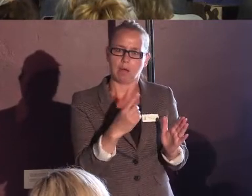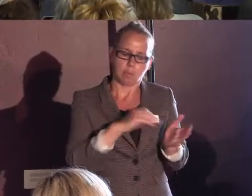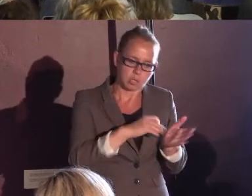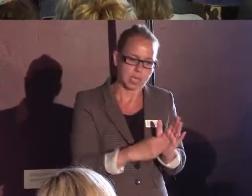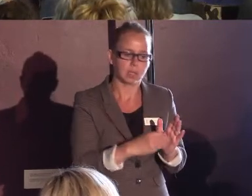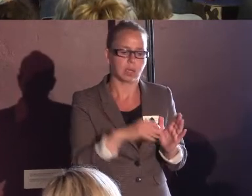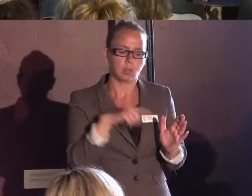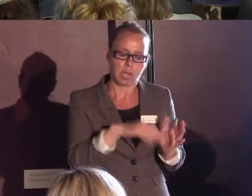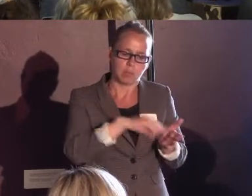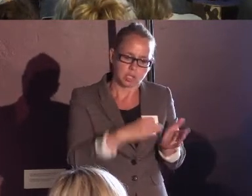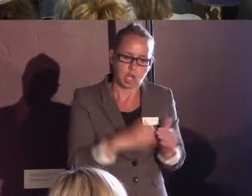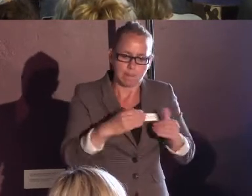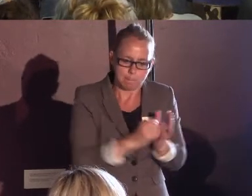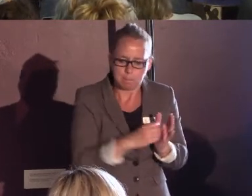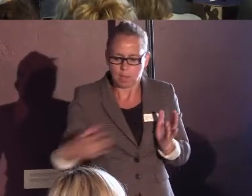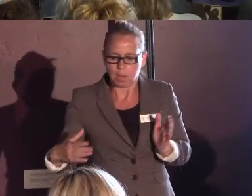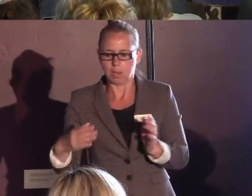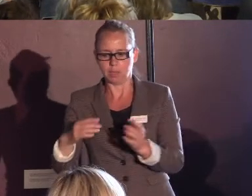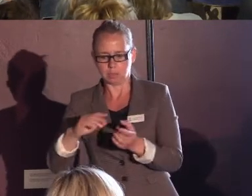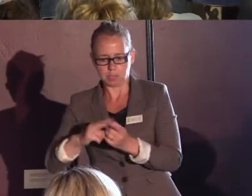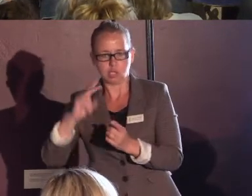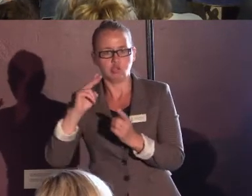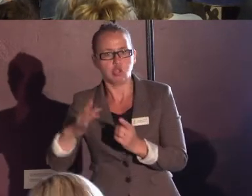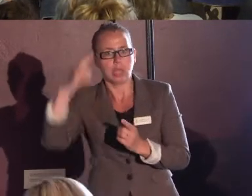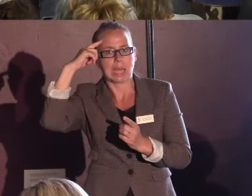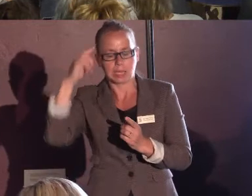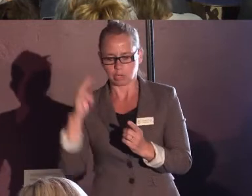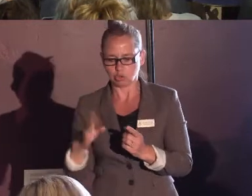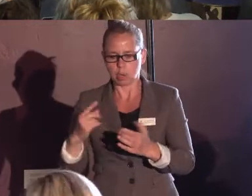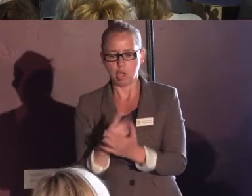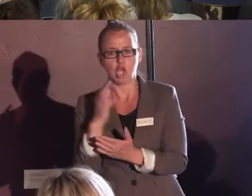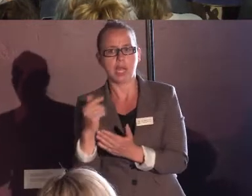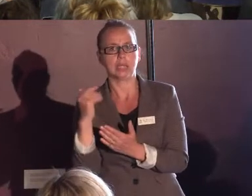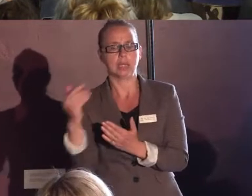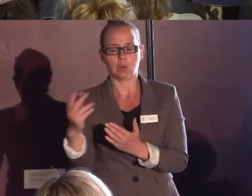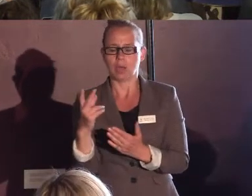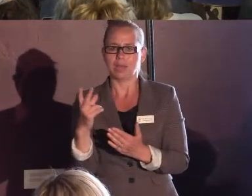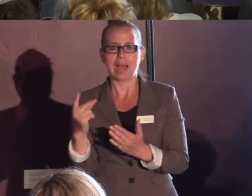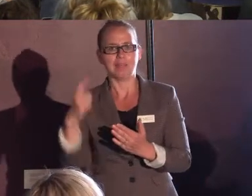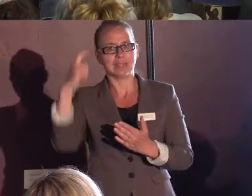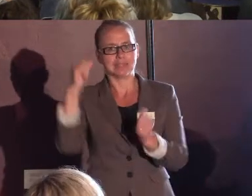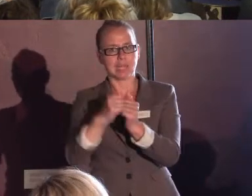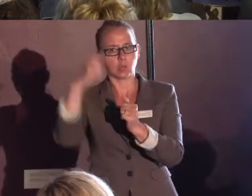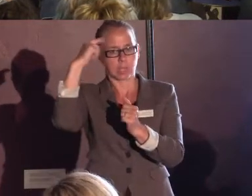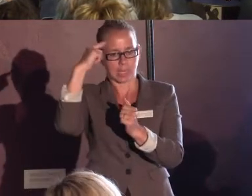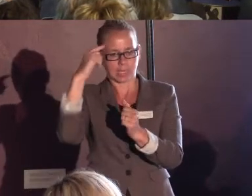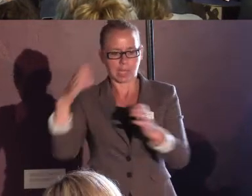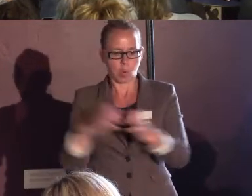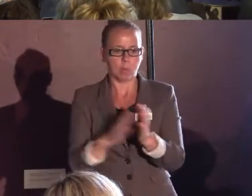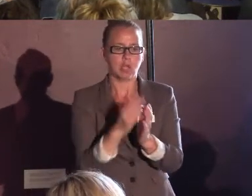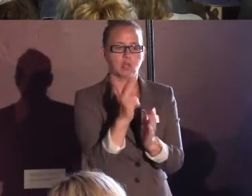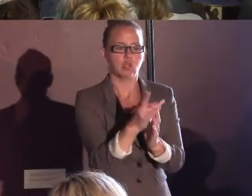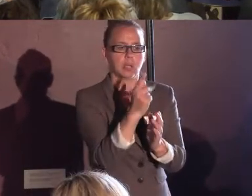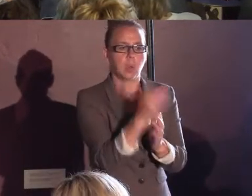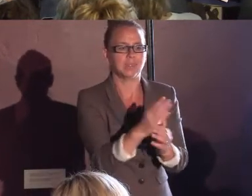Och det projektet öppnade upp för nya tankar och nya möjligheter, en annan mindset i samarbetet med de nya kunderna eller